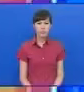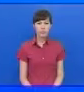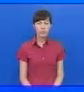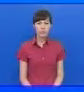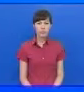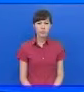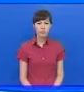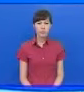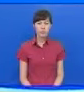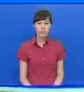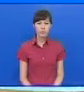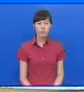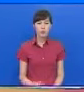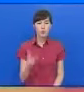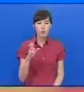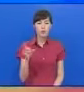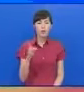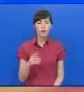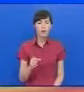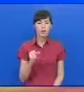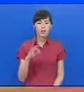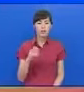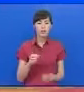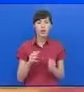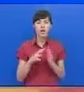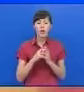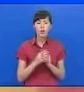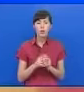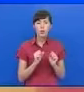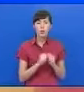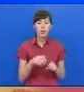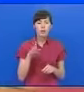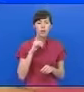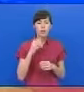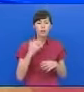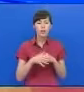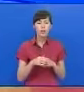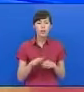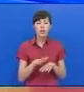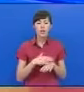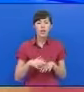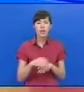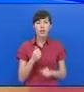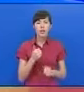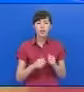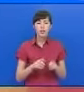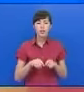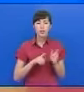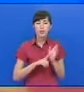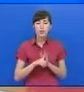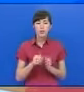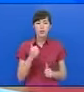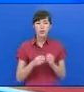Енді спорт ақпараттары. Байдырек ауданы Ынтымақ ауылында бокстан жасөспірімдердің арасында халықаралық ашық біріншілік басталды. Байрақты